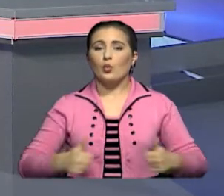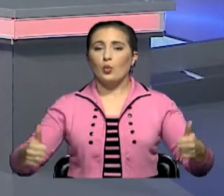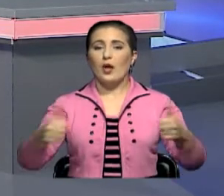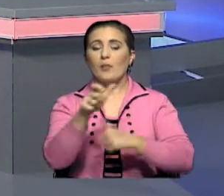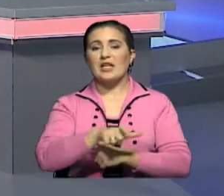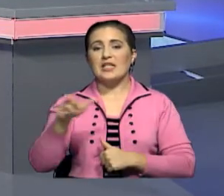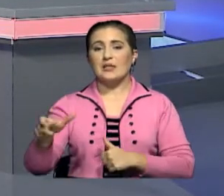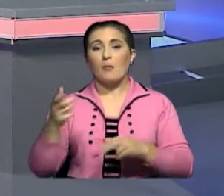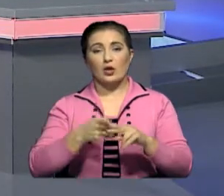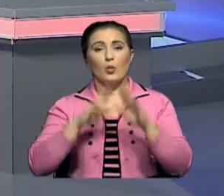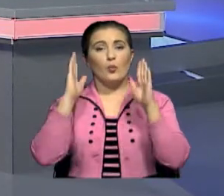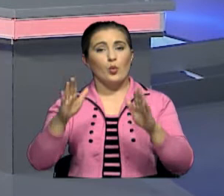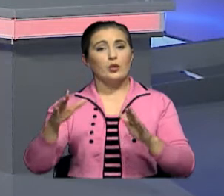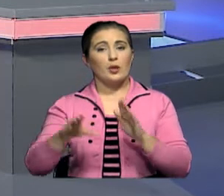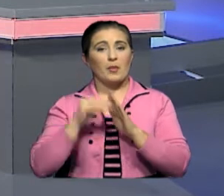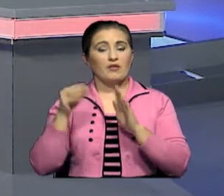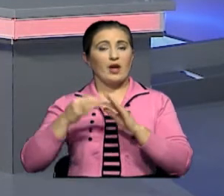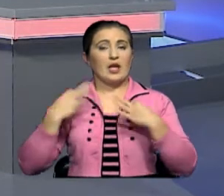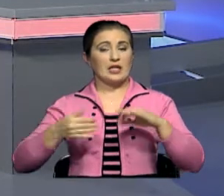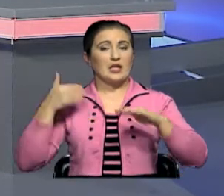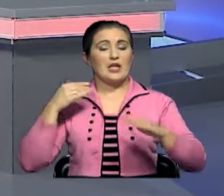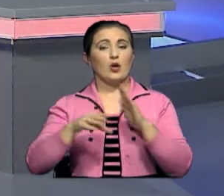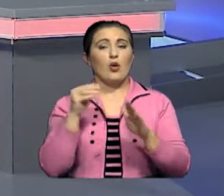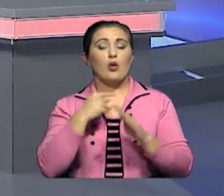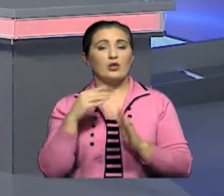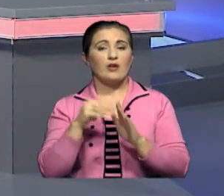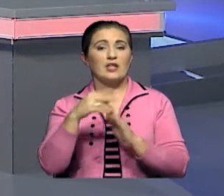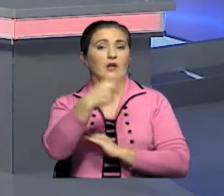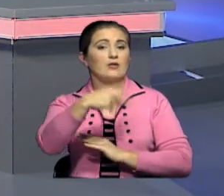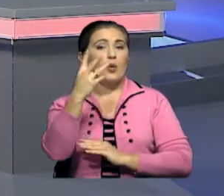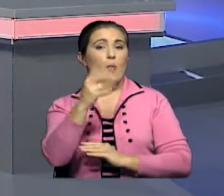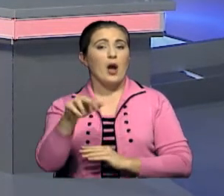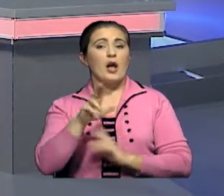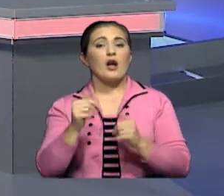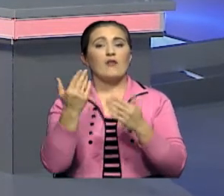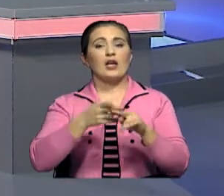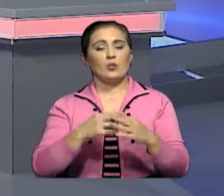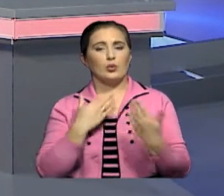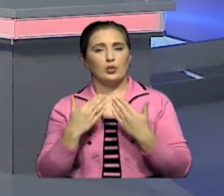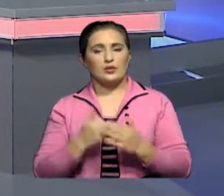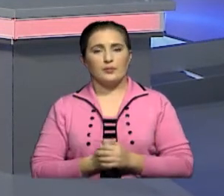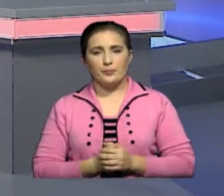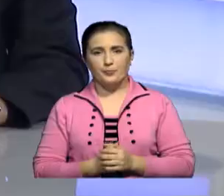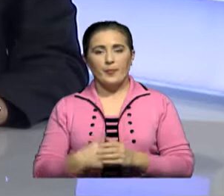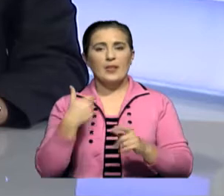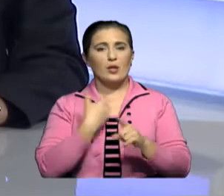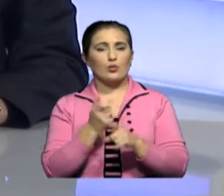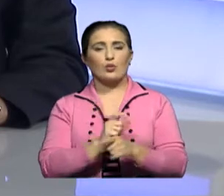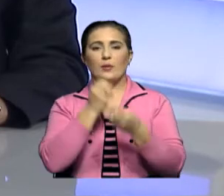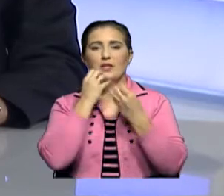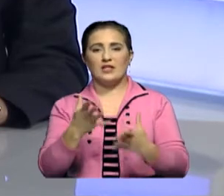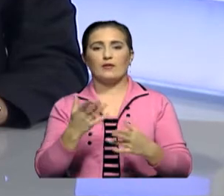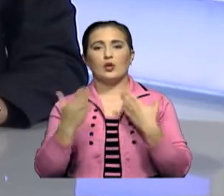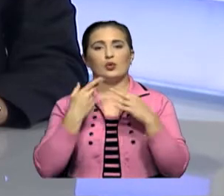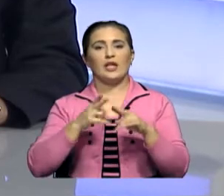поэтому и будут предварительные голосования 22 мая как вы к этому относитесь но я очень позитивно отношусь